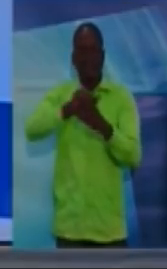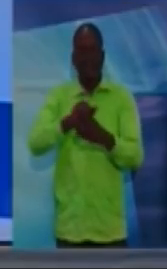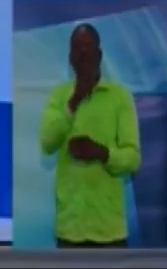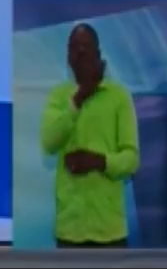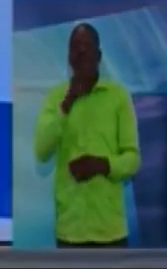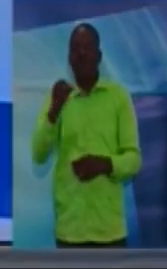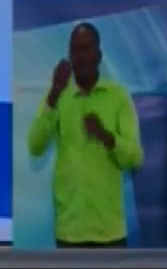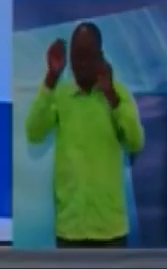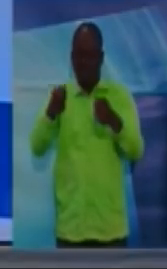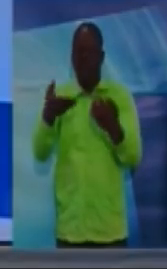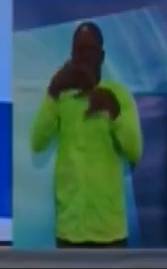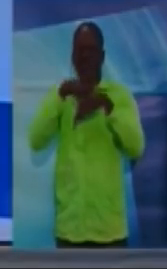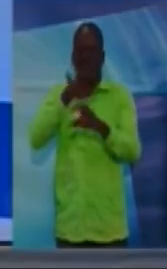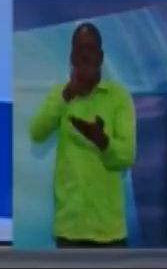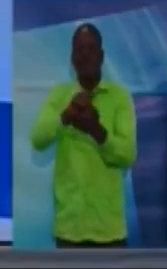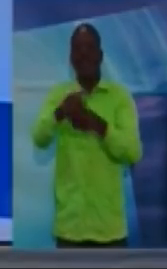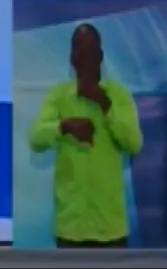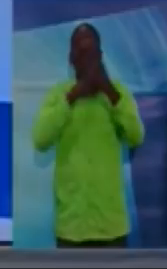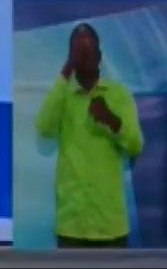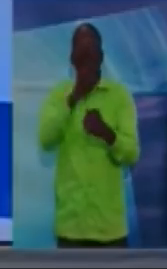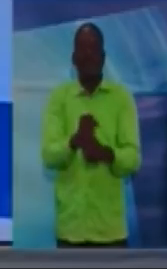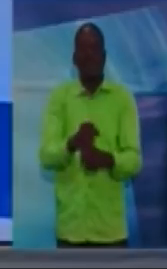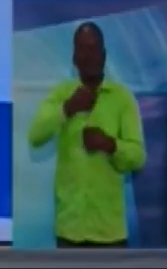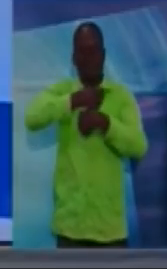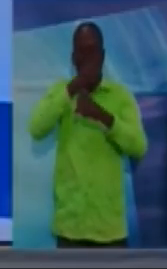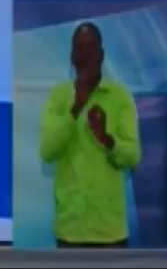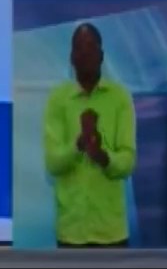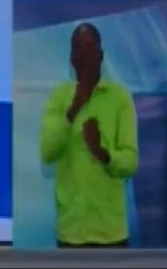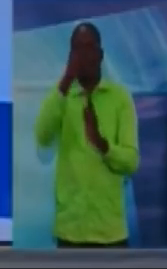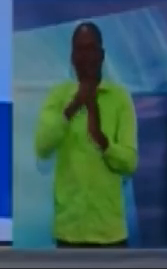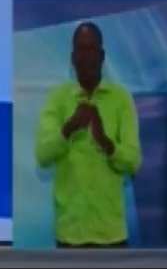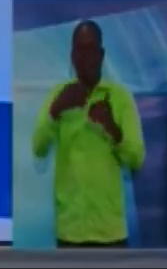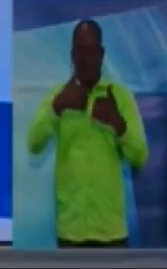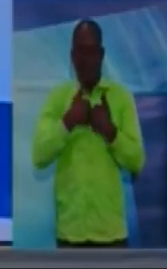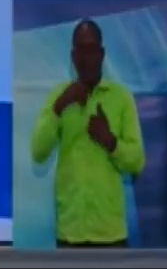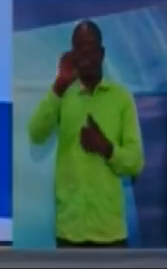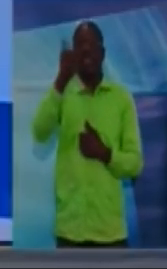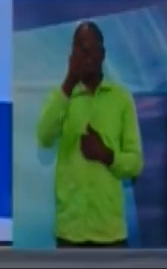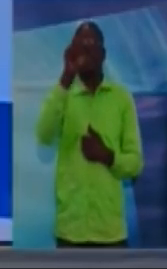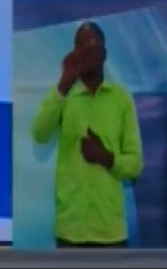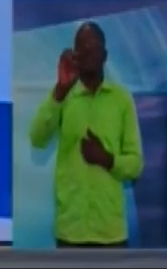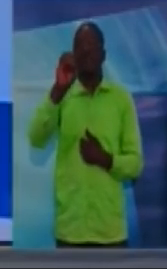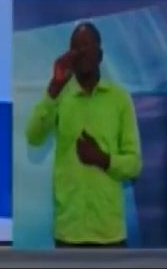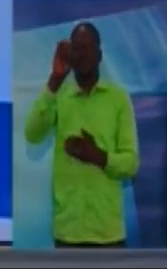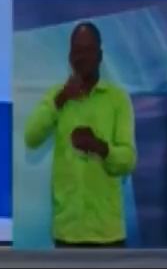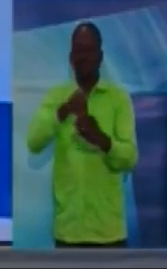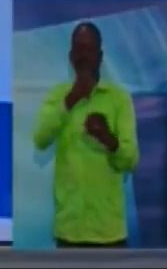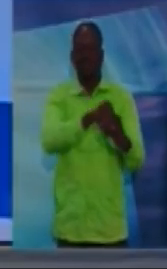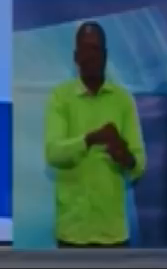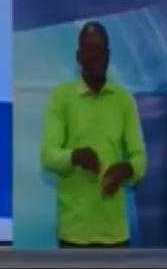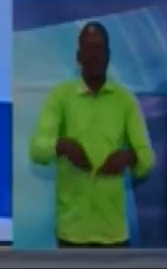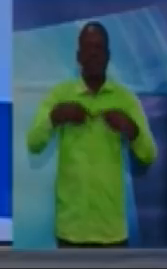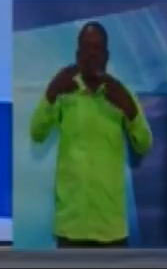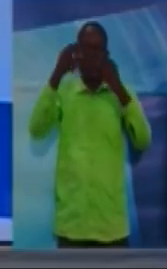Burkina peuvent intégrer cette année le mungbin dans leur production. Ils ont bénéficié de 10 tonnes de semences, un geste